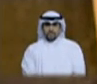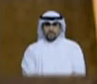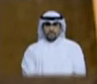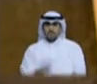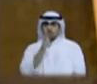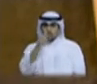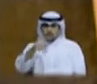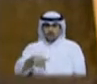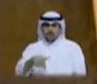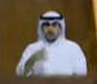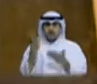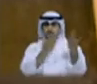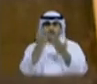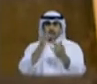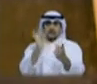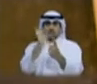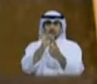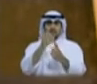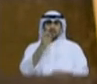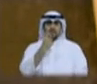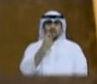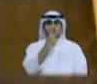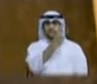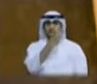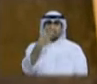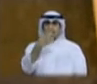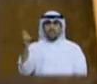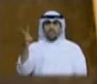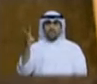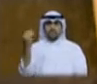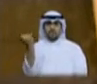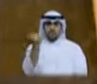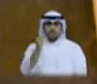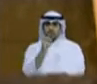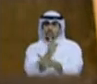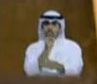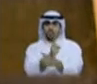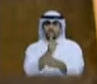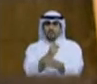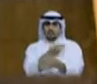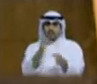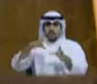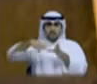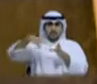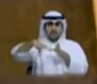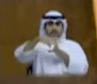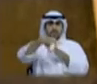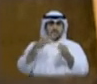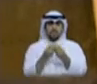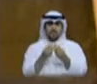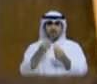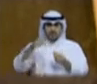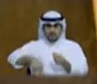تتمثل أهداف التعليم من الآن وحتى عام 2030 في توفير العدد اللازم من المدرسين في كامل الأقسام، كذلك